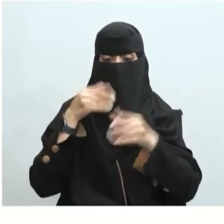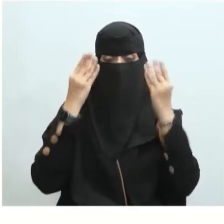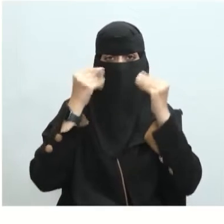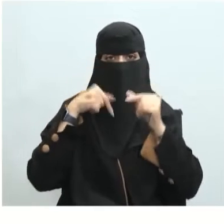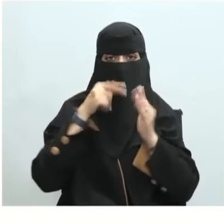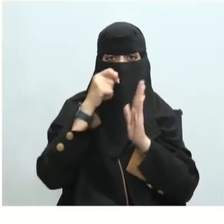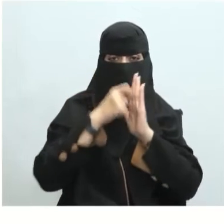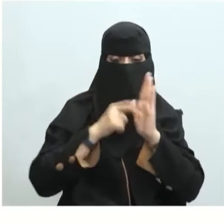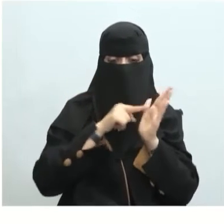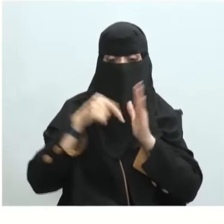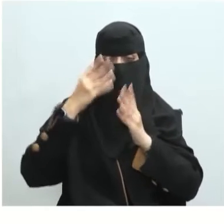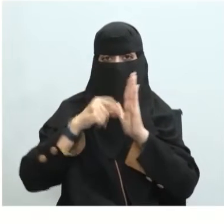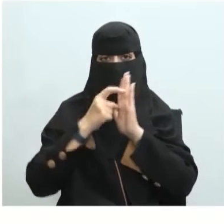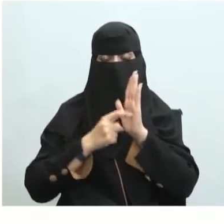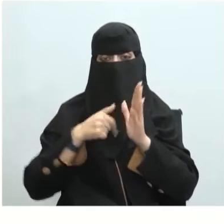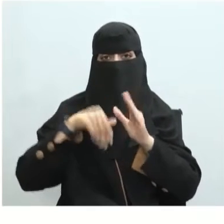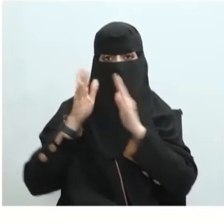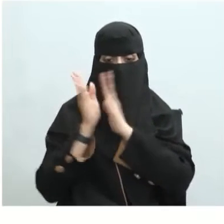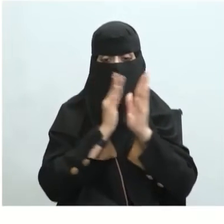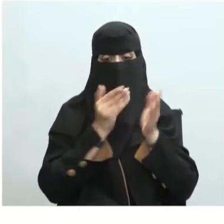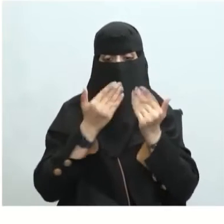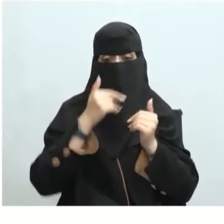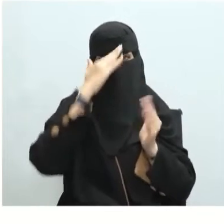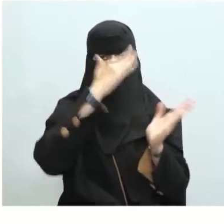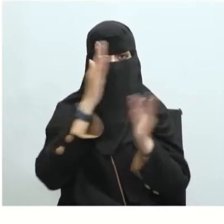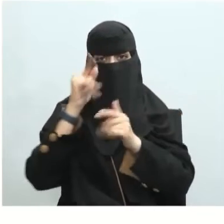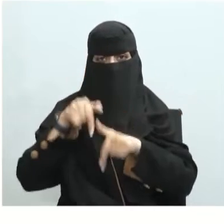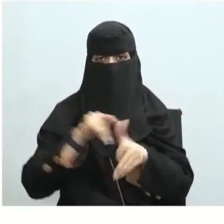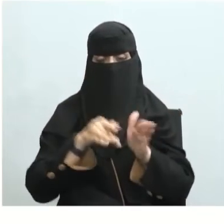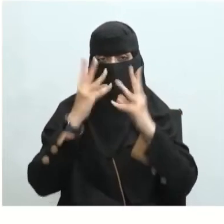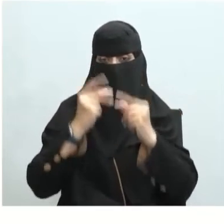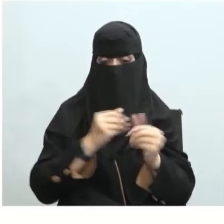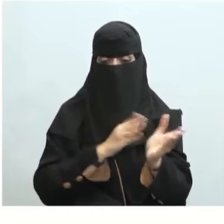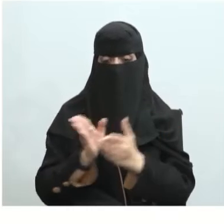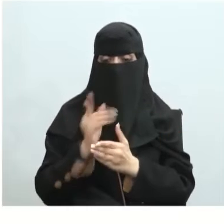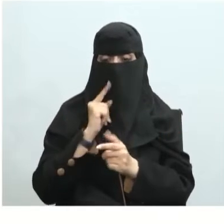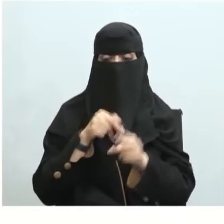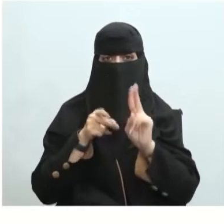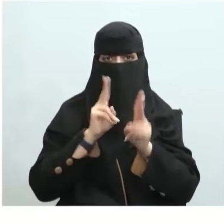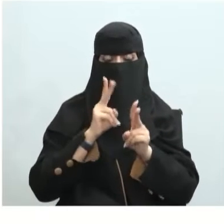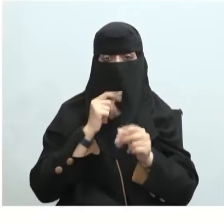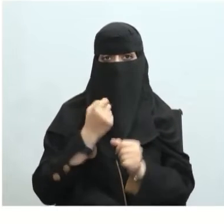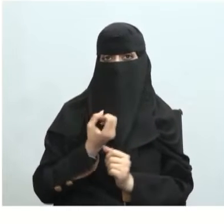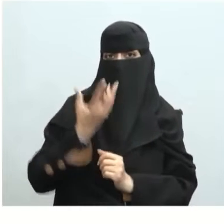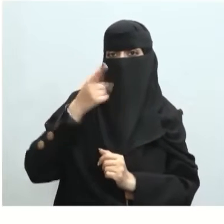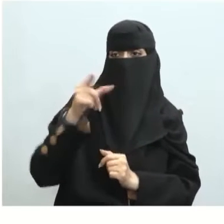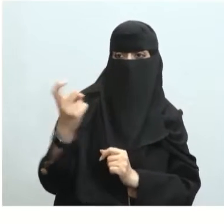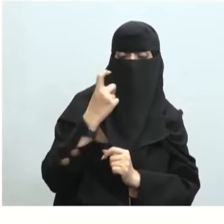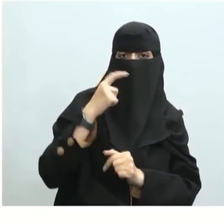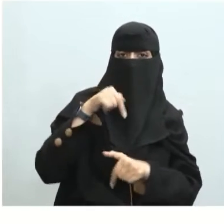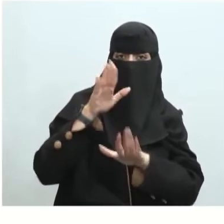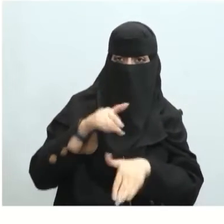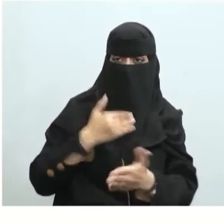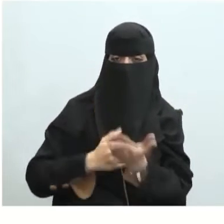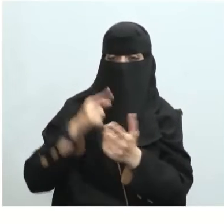حول مشروع نظام المقررات وايضا ترحيب بالحضور وتعريف بالمناسبه اثاره المتلقي واشعاره بانه